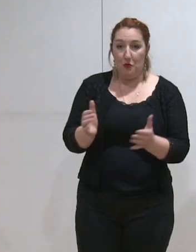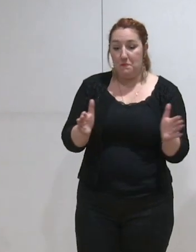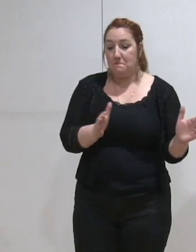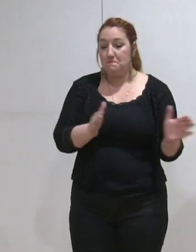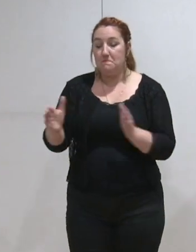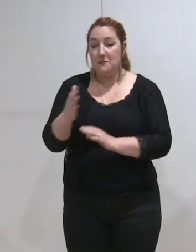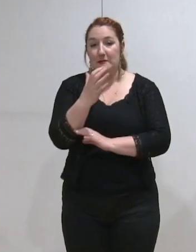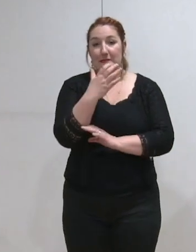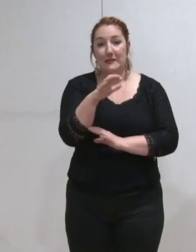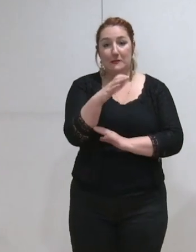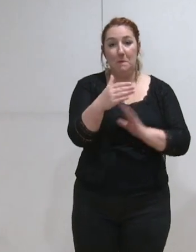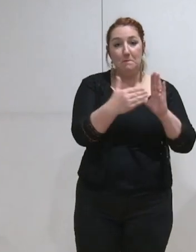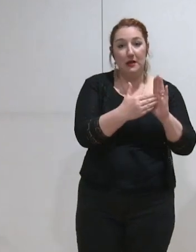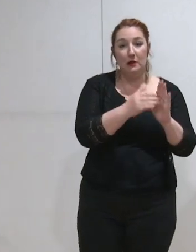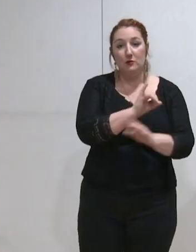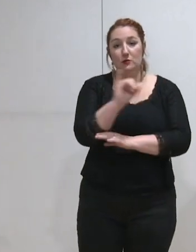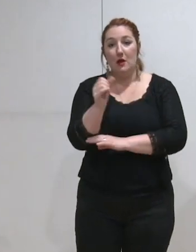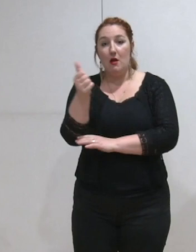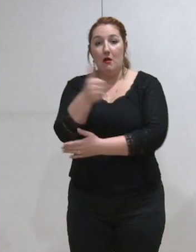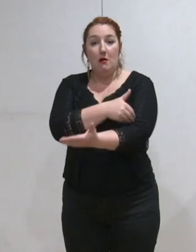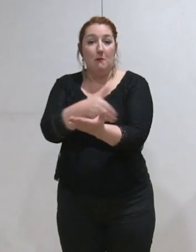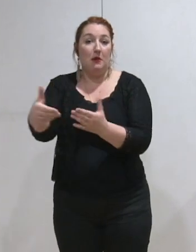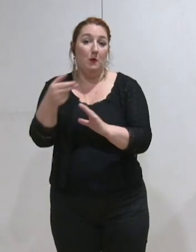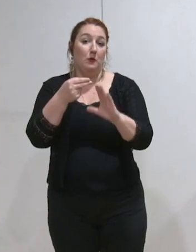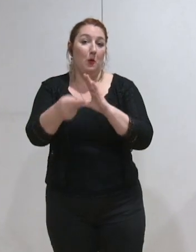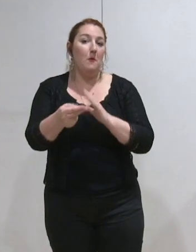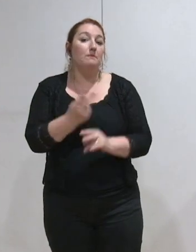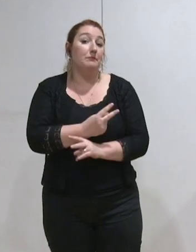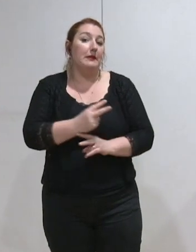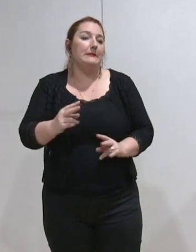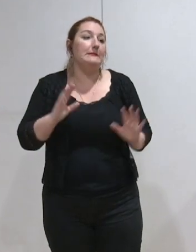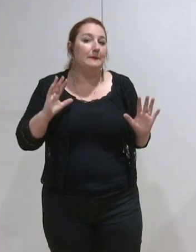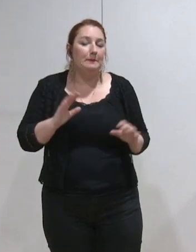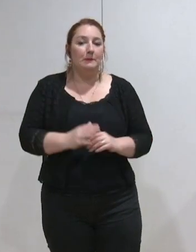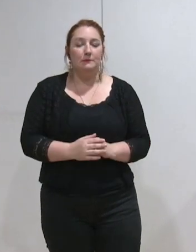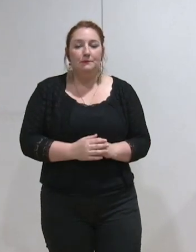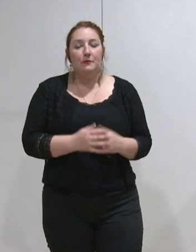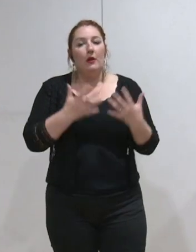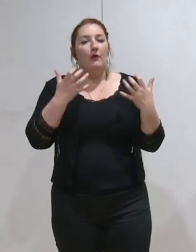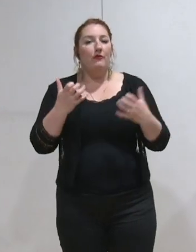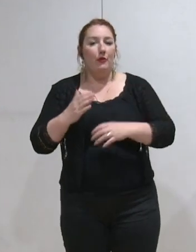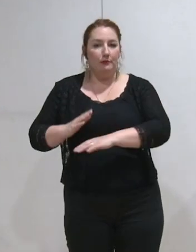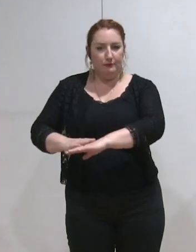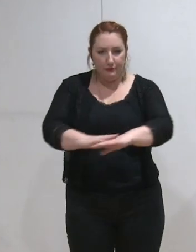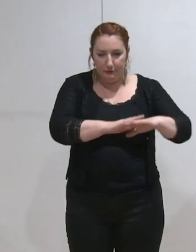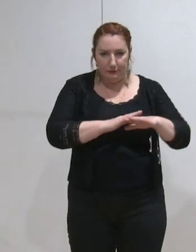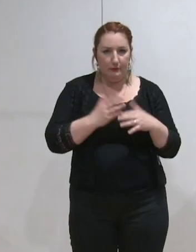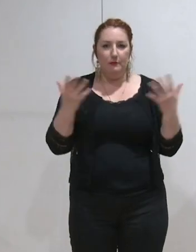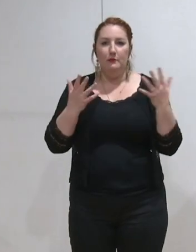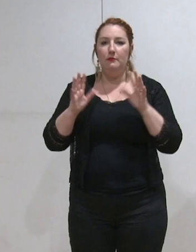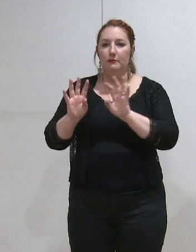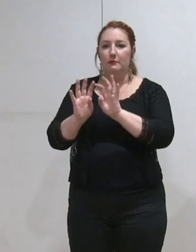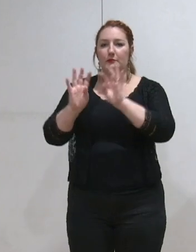d'euros je voulais seulement souligné que la Cour de cassation venait de